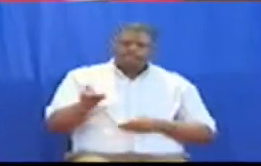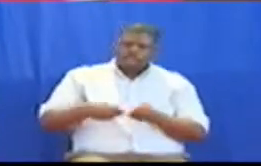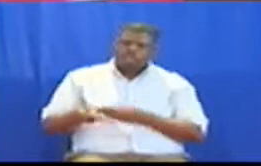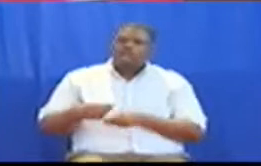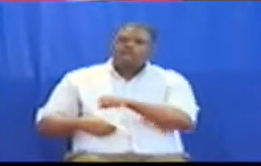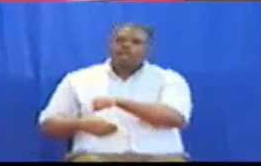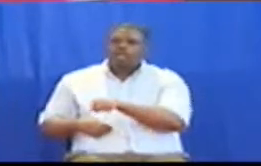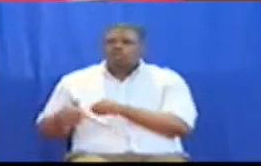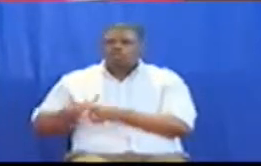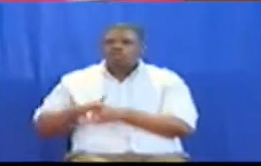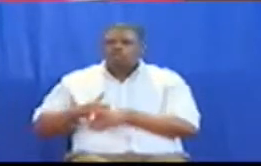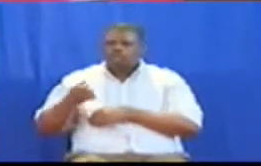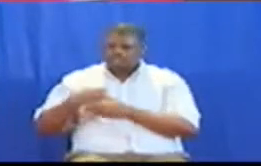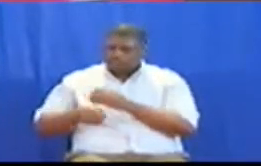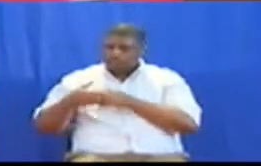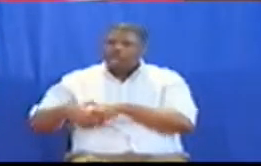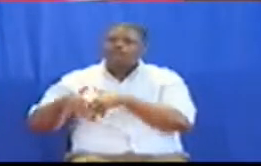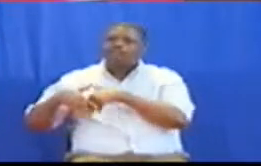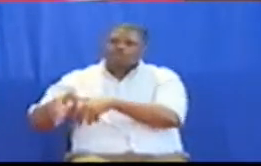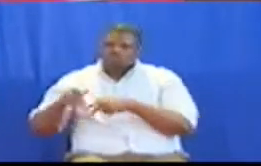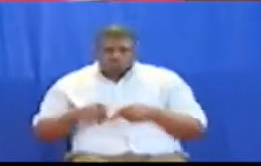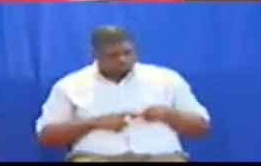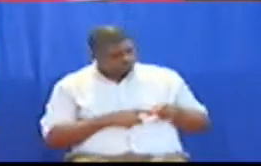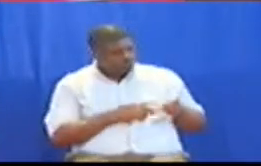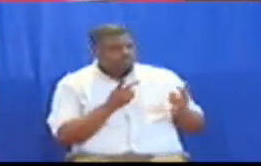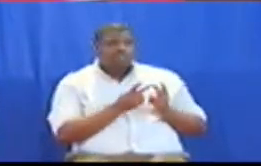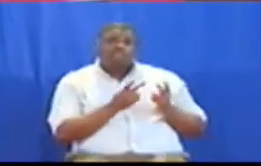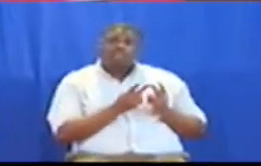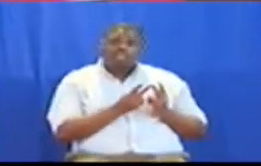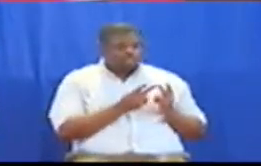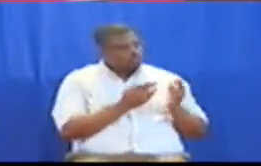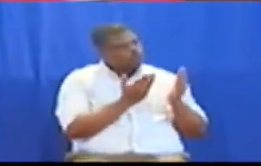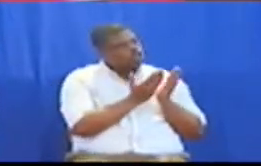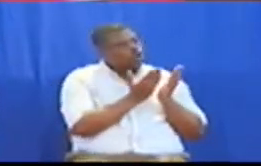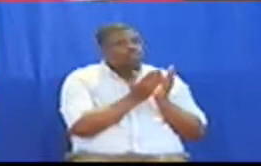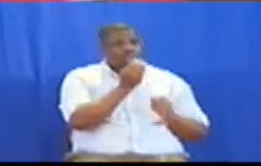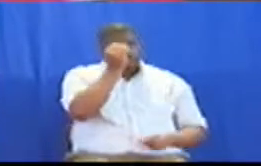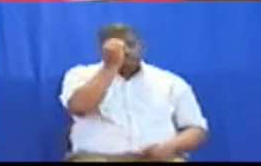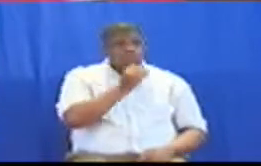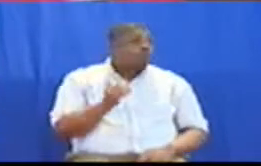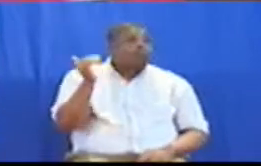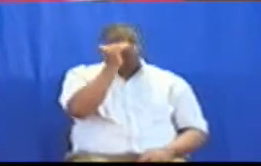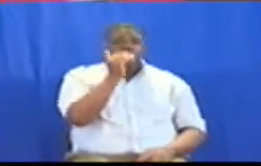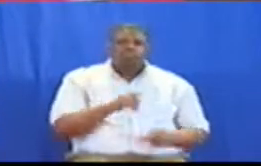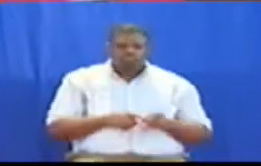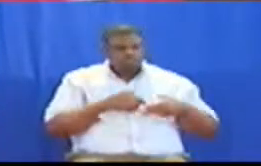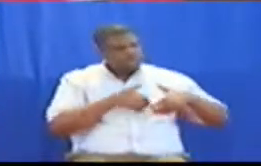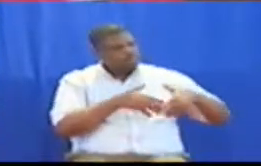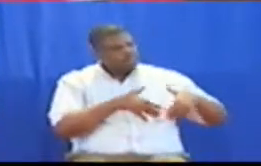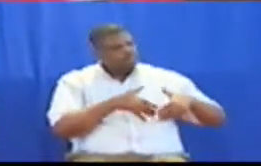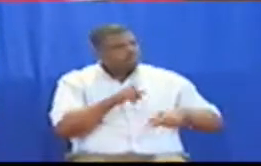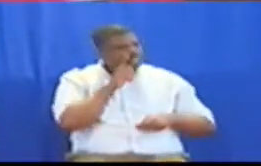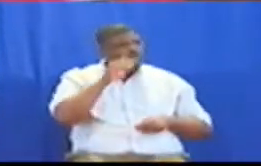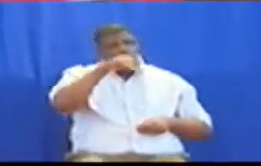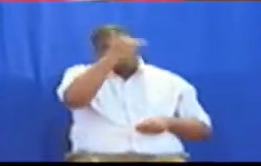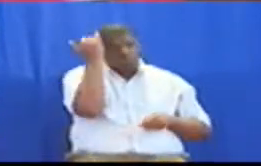maandamano. Mheshimiwa Spika, kwenye upande wa wasomi, elimu ya juu, tunakumbuka tulikuwa na maandamano kila siku, kila chuo utasikia